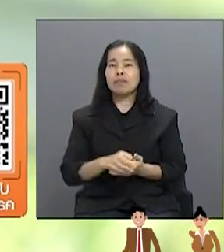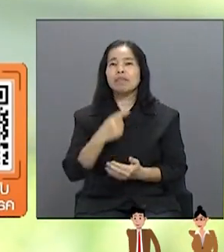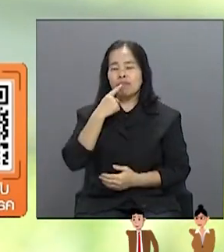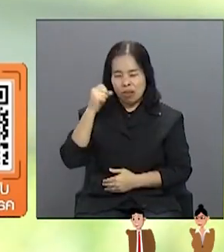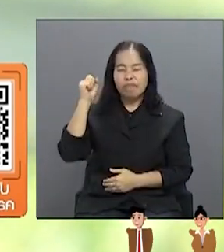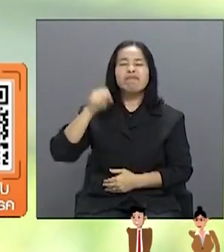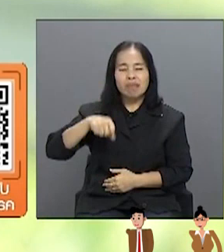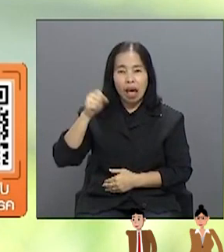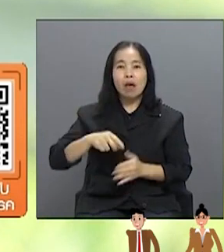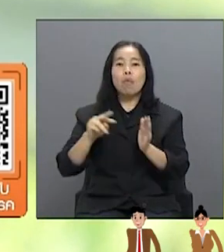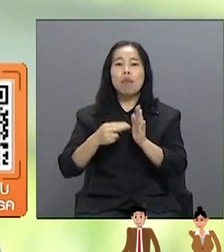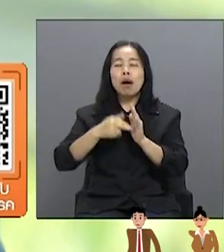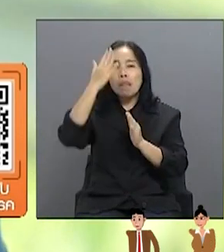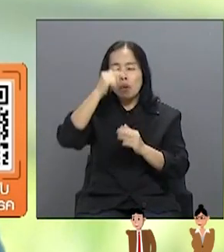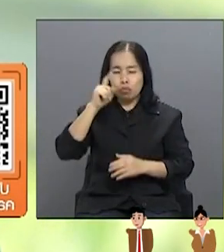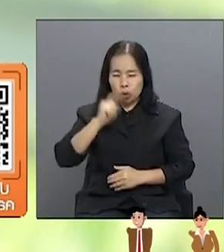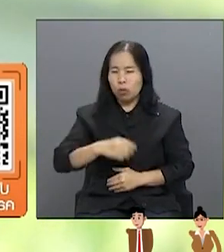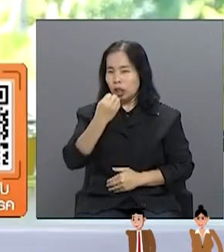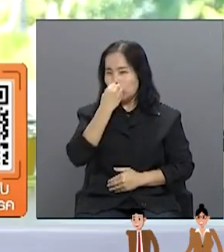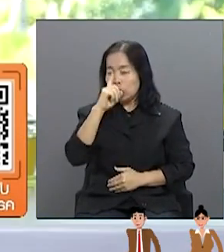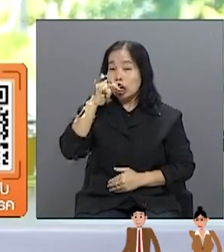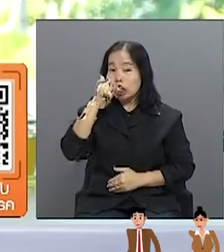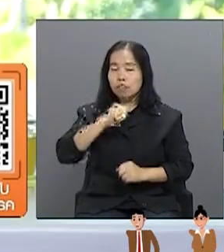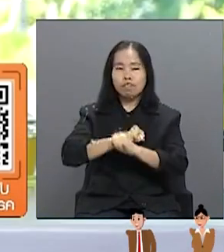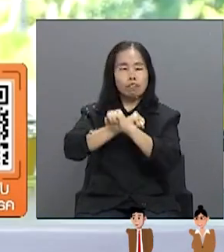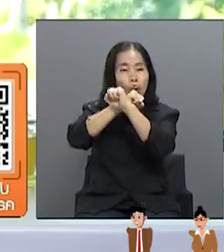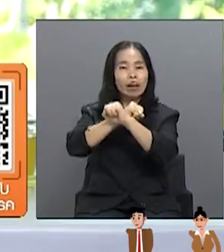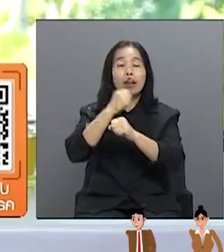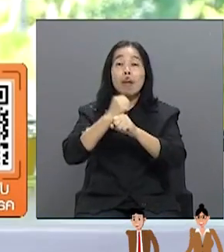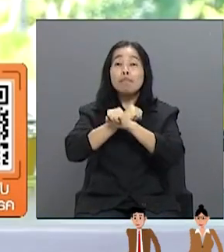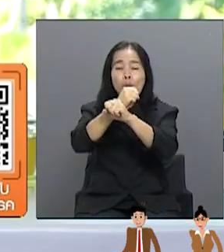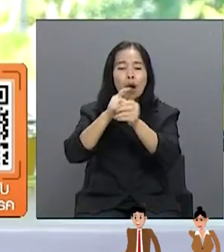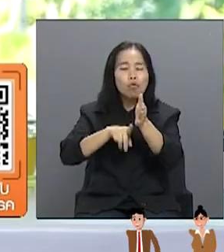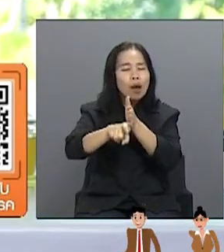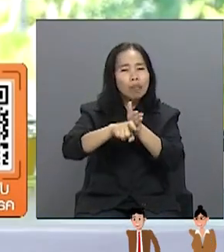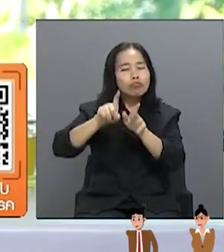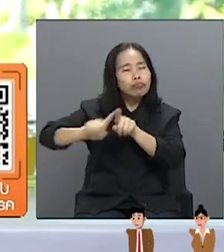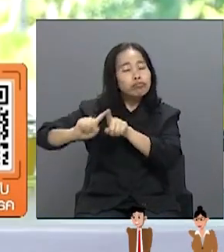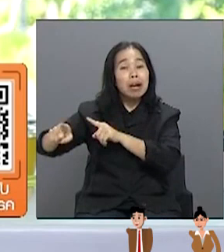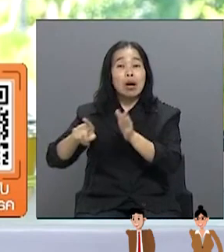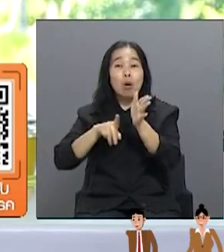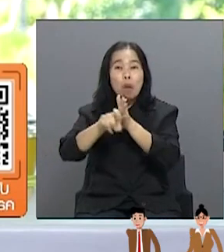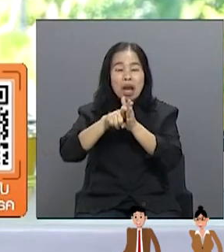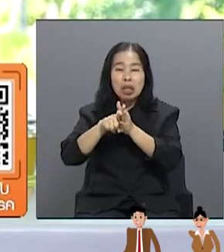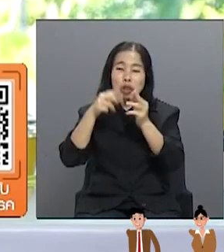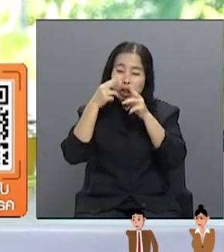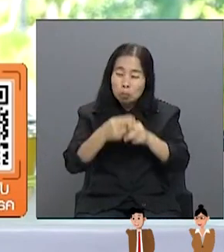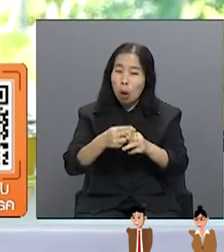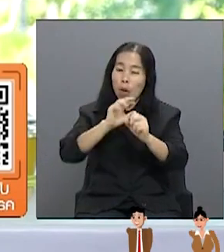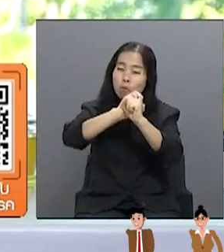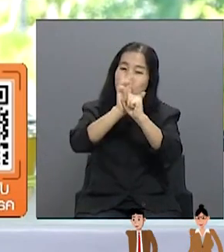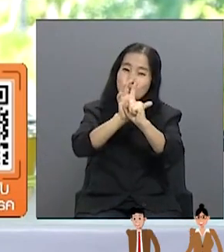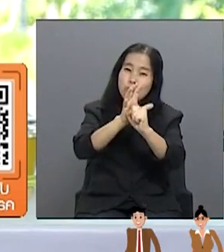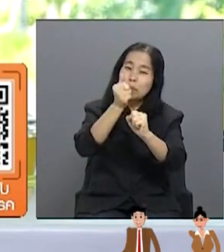การต่อต้านไวรัสนะครับซึ่งไวรัสในที่นี้ไม่จำเป็นเฉพาะโคโรนาหรือโควิดเท่านั้นนะครับไวรัสไข้หวัดใหญ่นะครับห